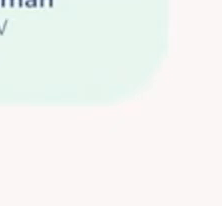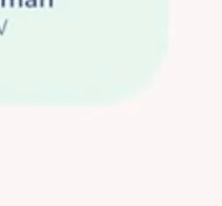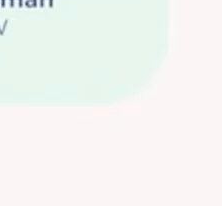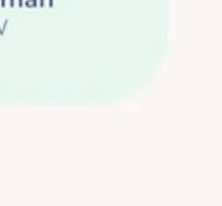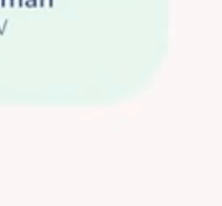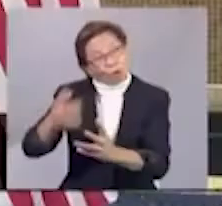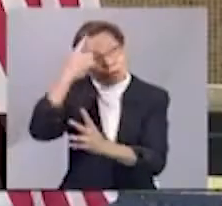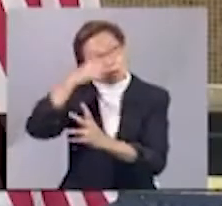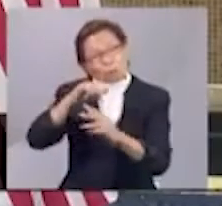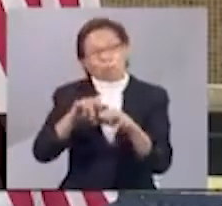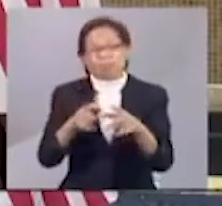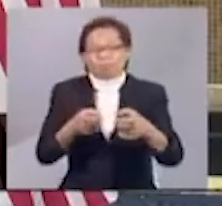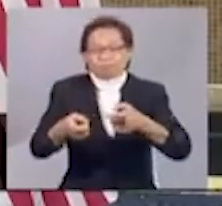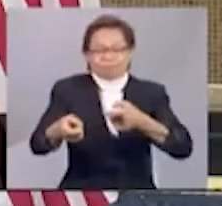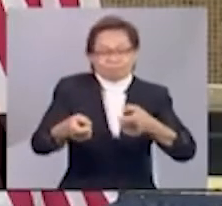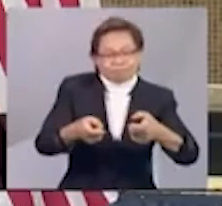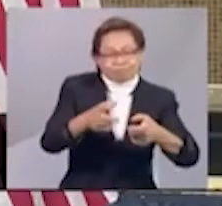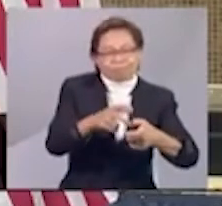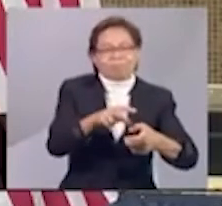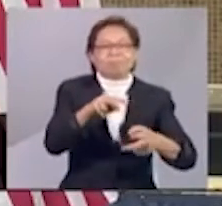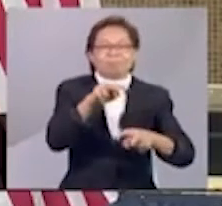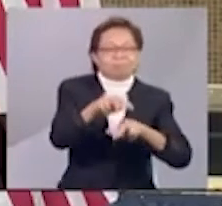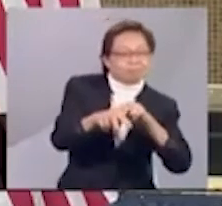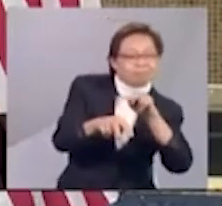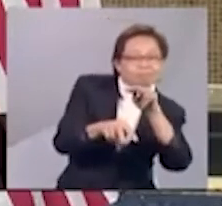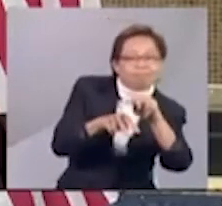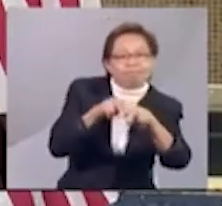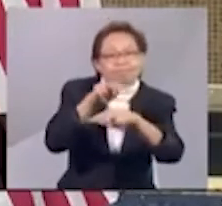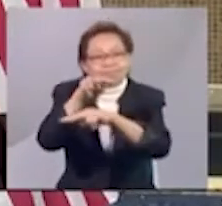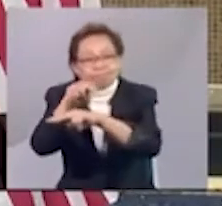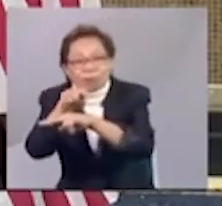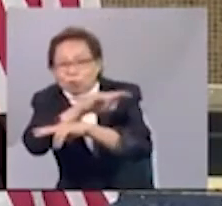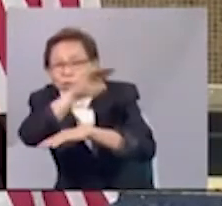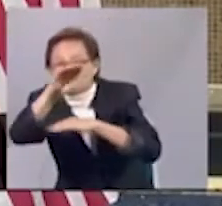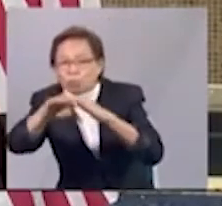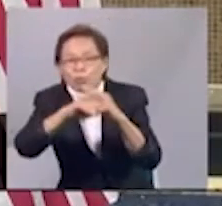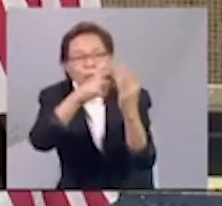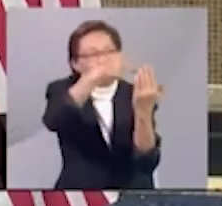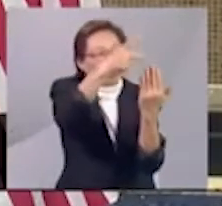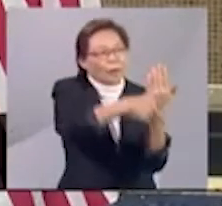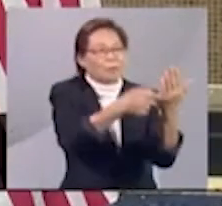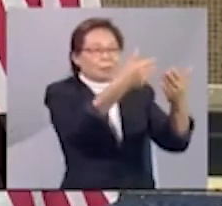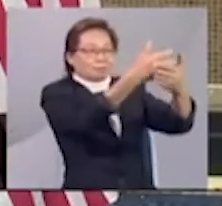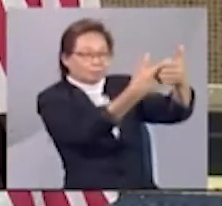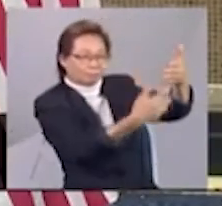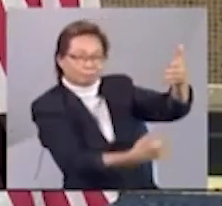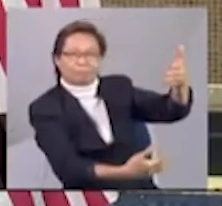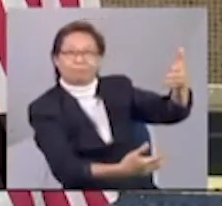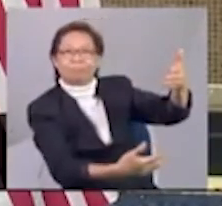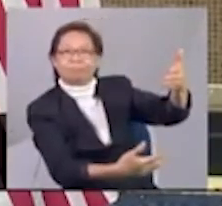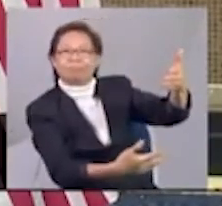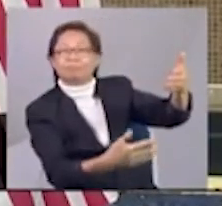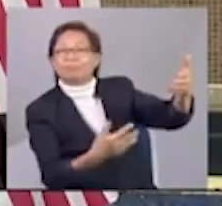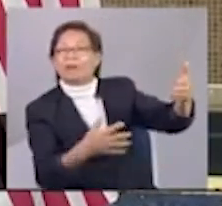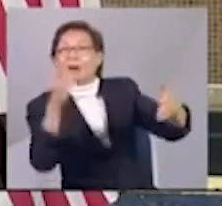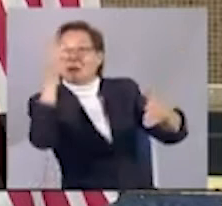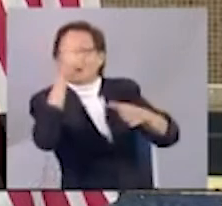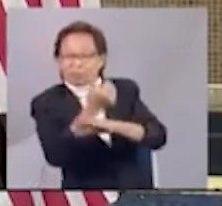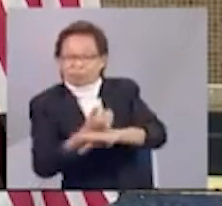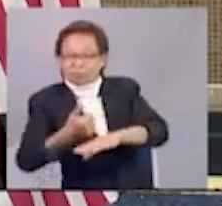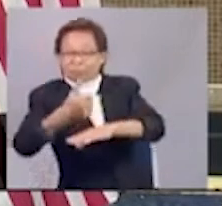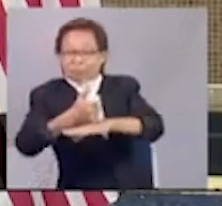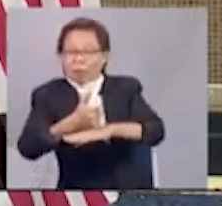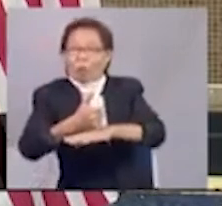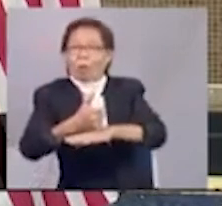bagi menyelaras dan memantau pelaksanaan kesemua iscef ini kerajaan akan menumbuhkan